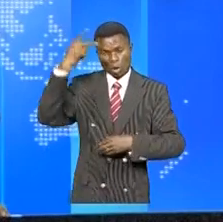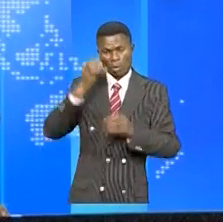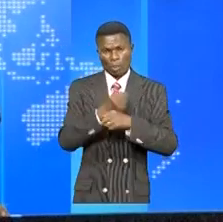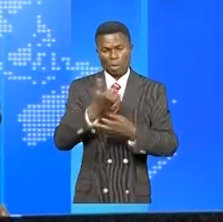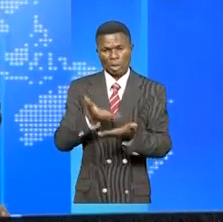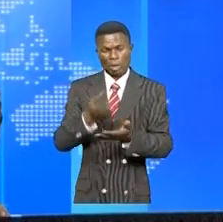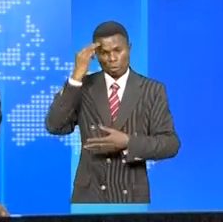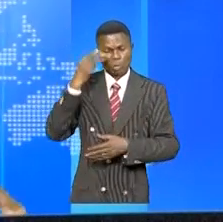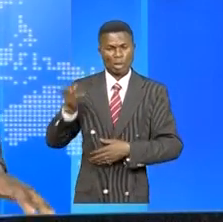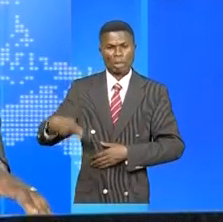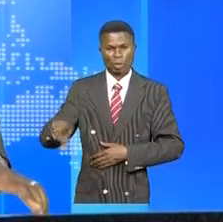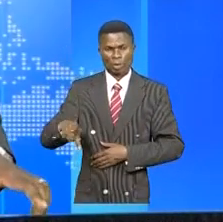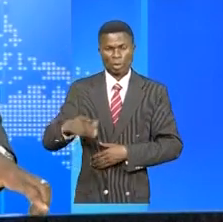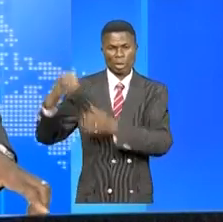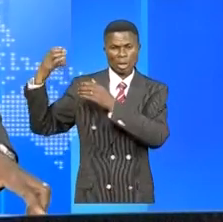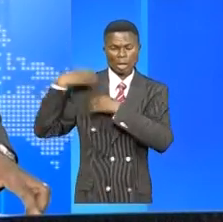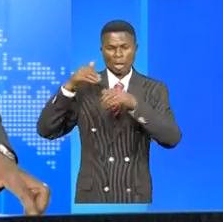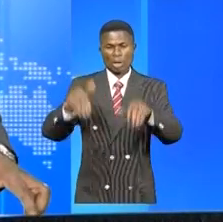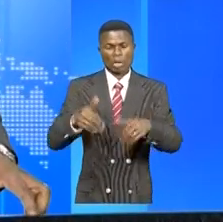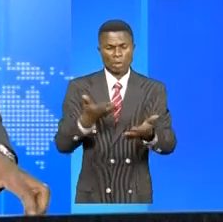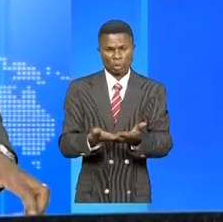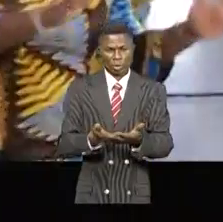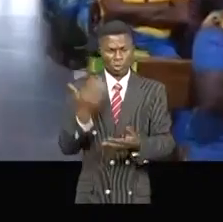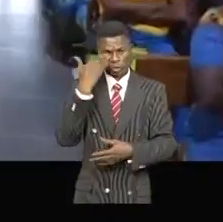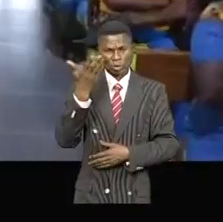par la ministre provinciale en charge de l'agriculture.